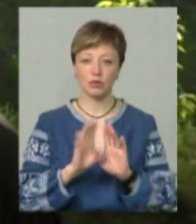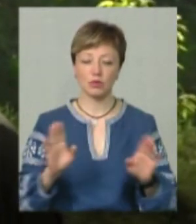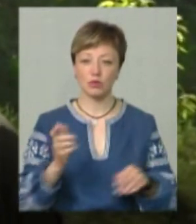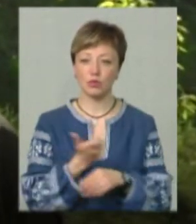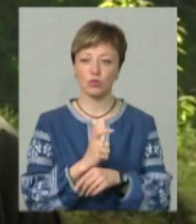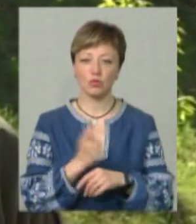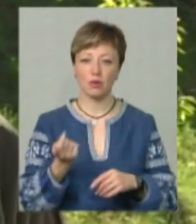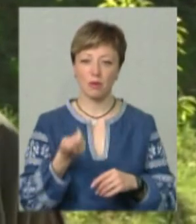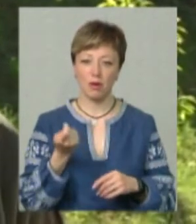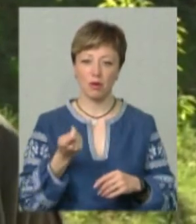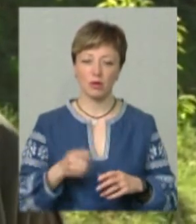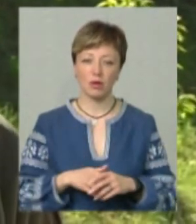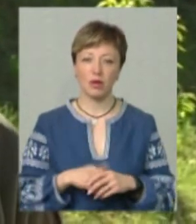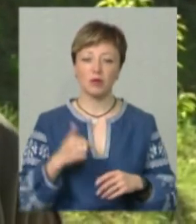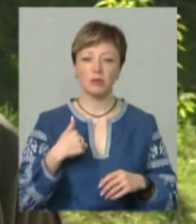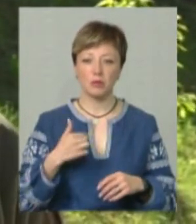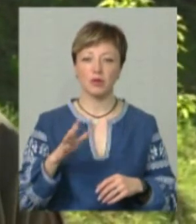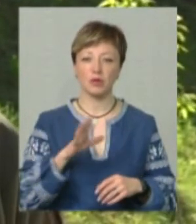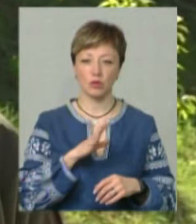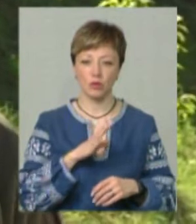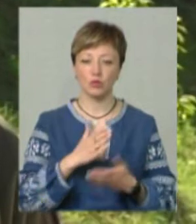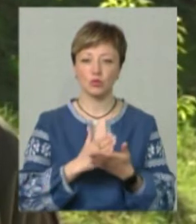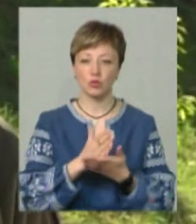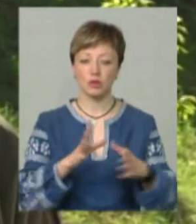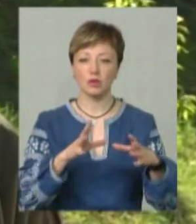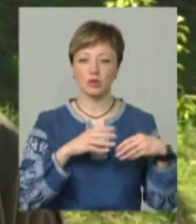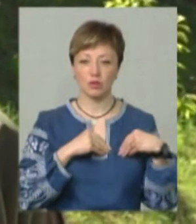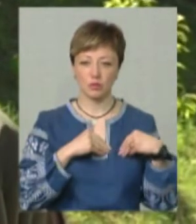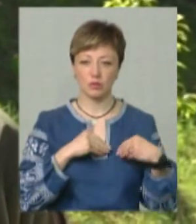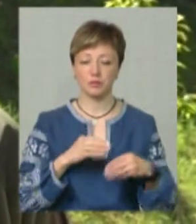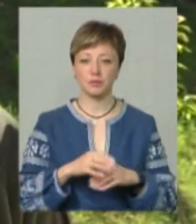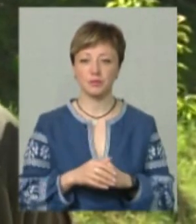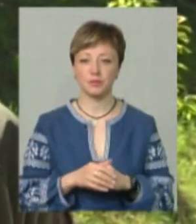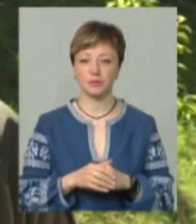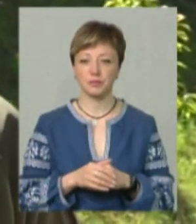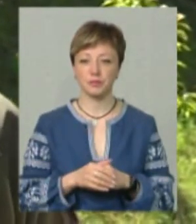дуже мало. Мені довелося служити з ним, проходити службу.